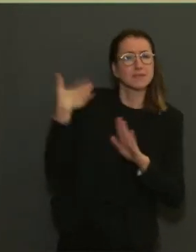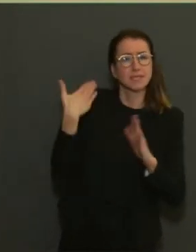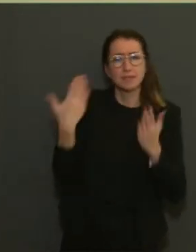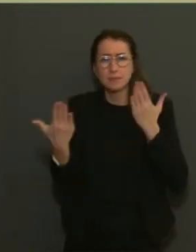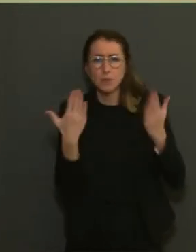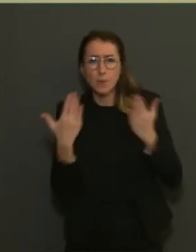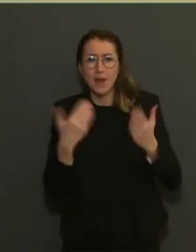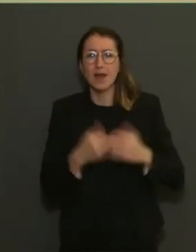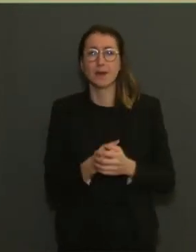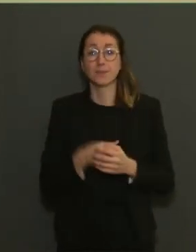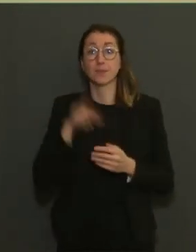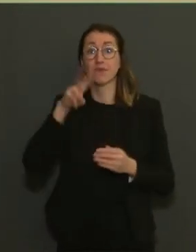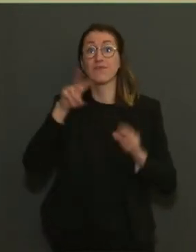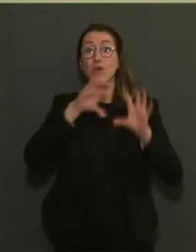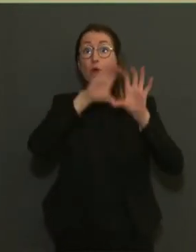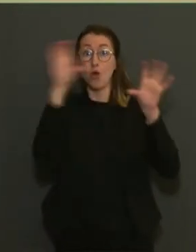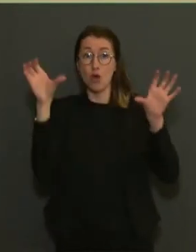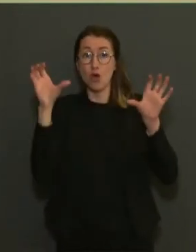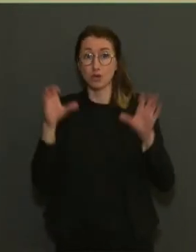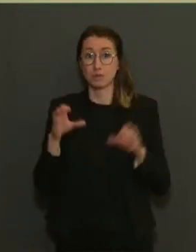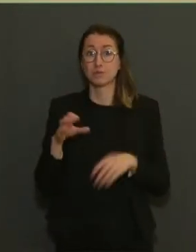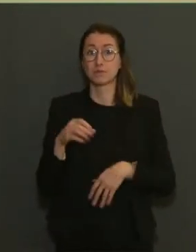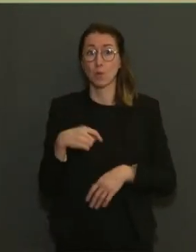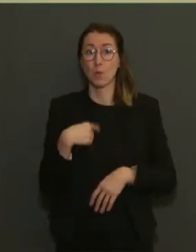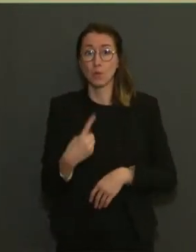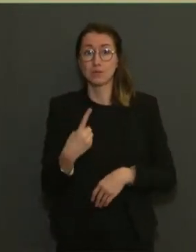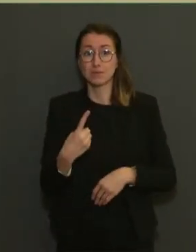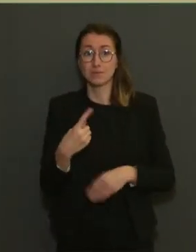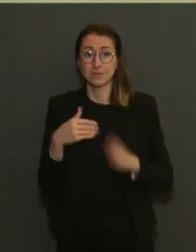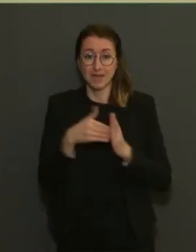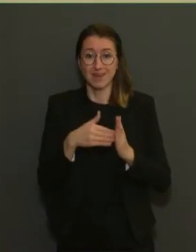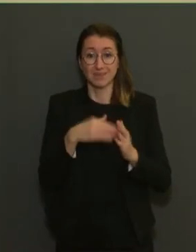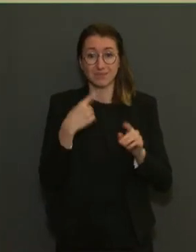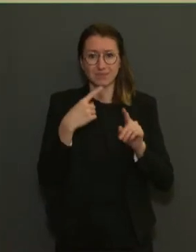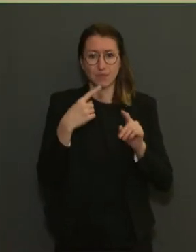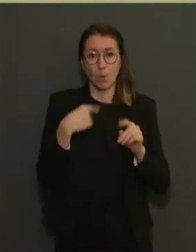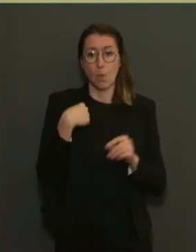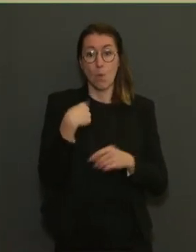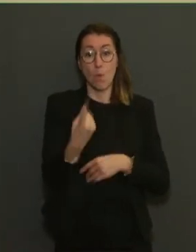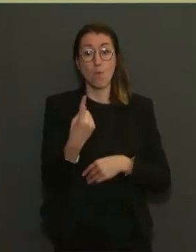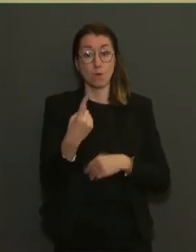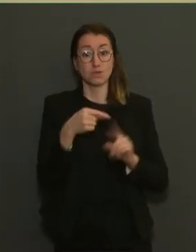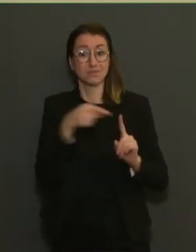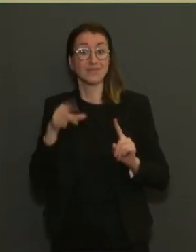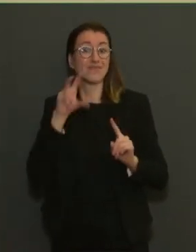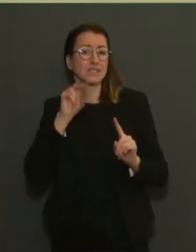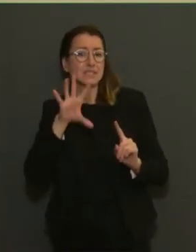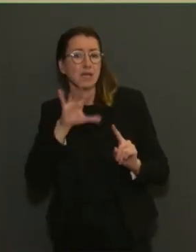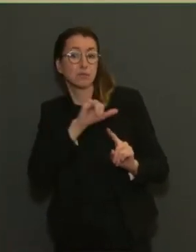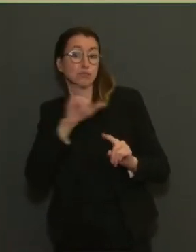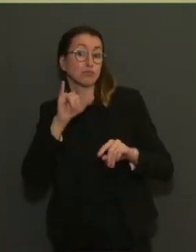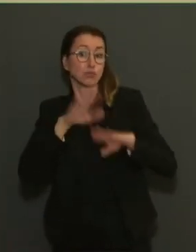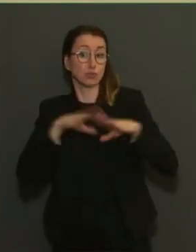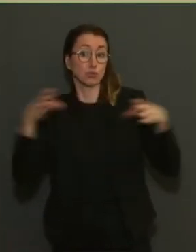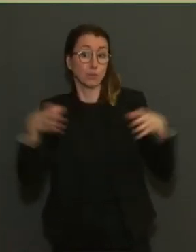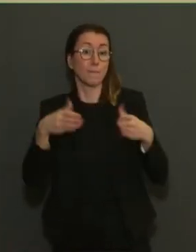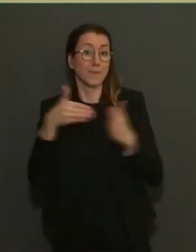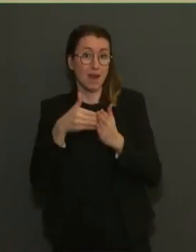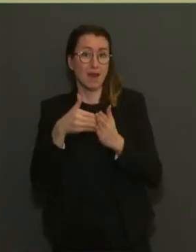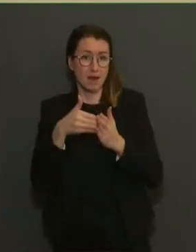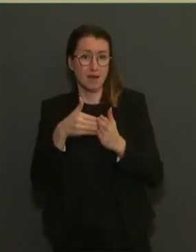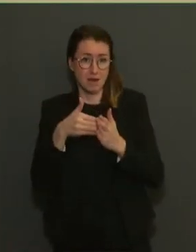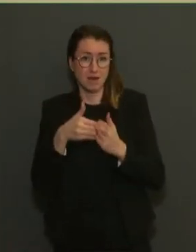à 25 résidents positifs pour 1000 résidents, la Wallonie de 34 à 67